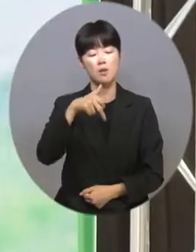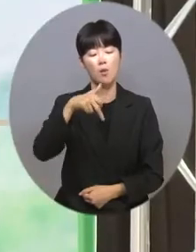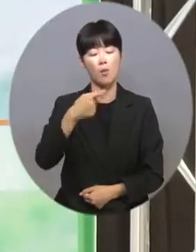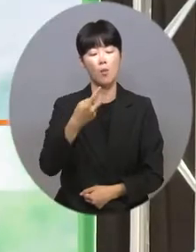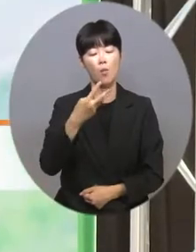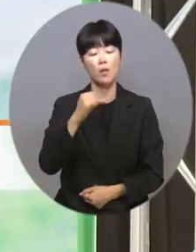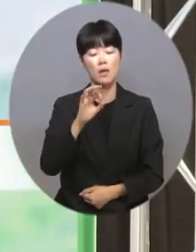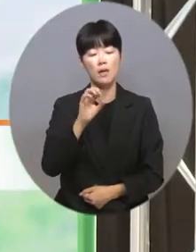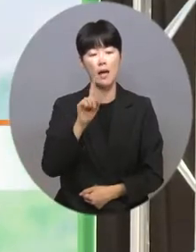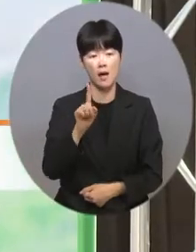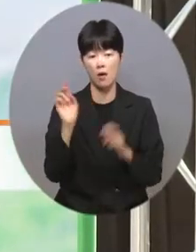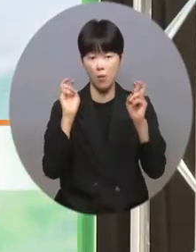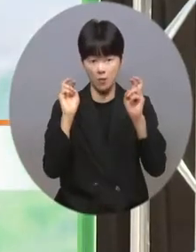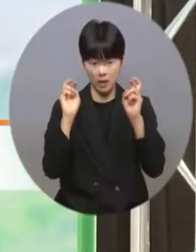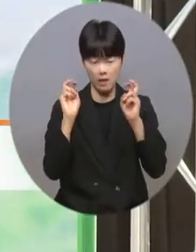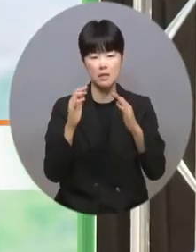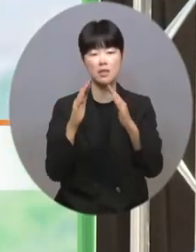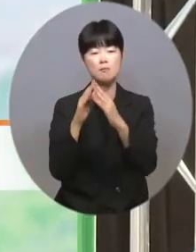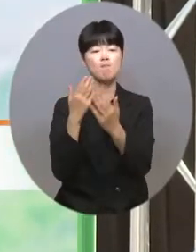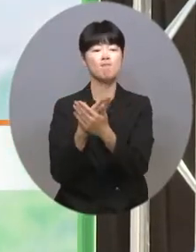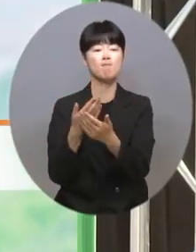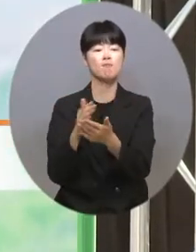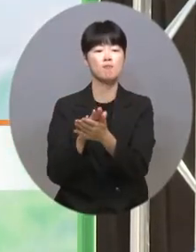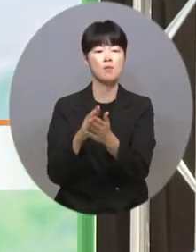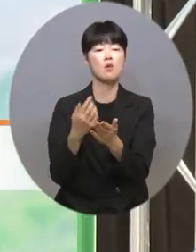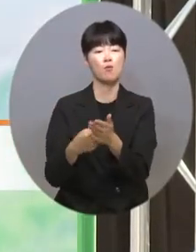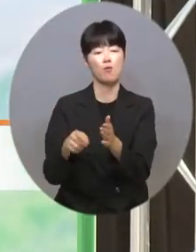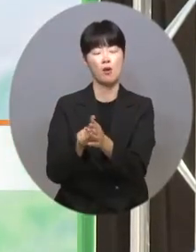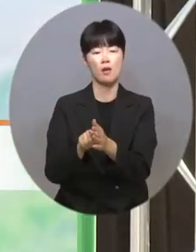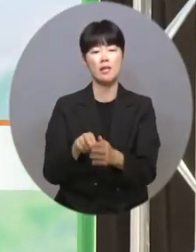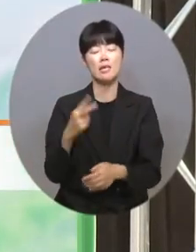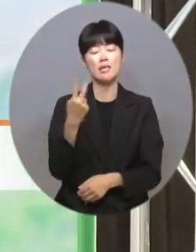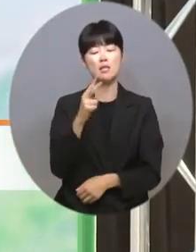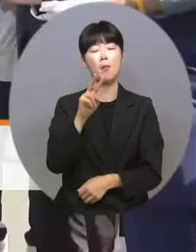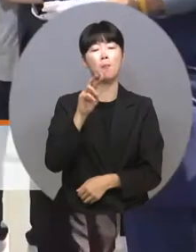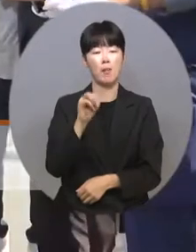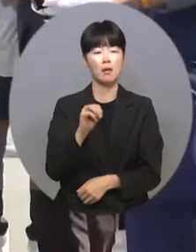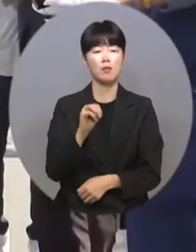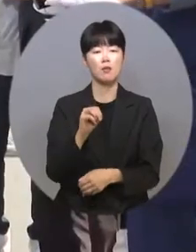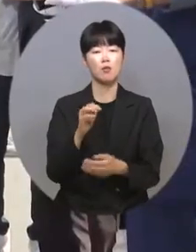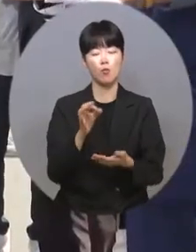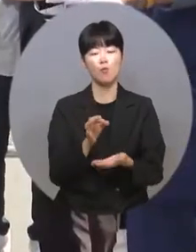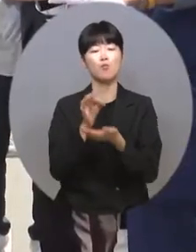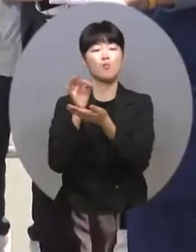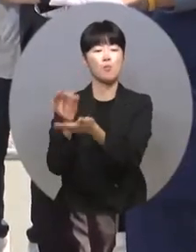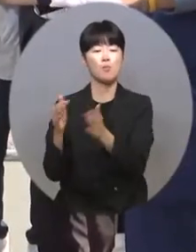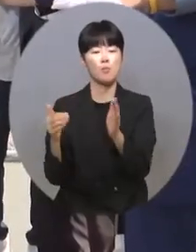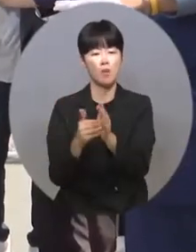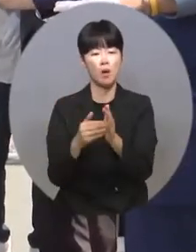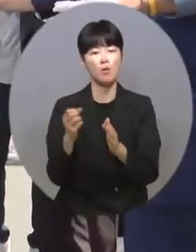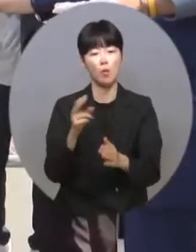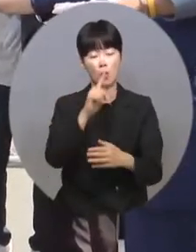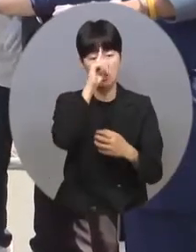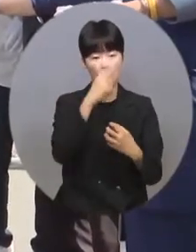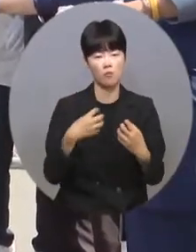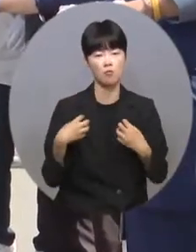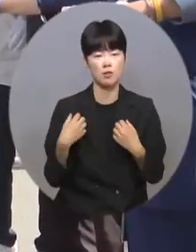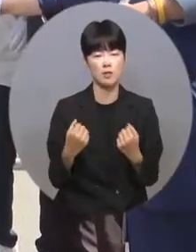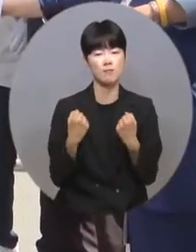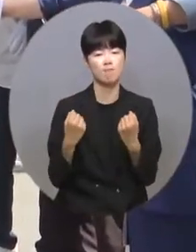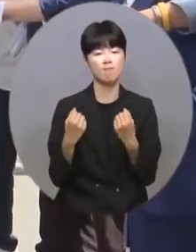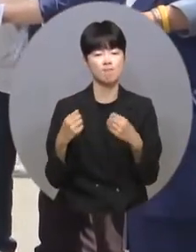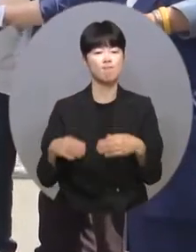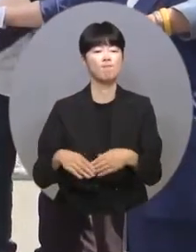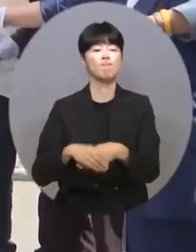주거환경 개선을 위해 2천만 원을 선뜻 기탁하고 민 관이 힘을 모아 안전한 3